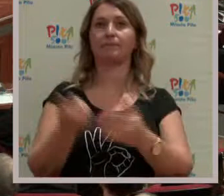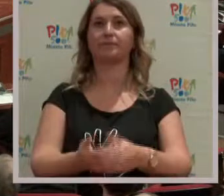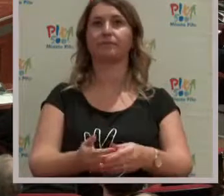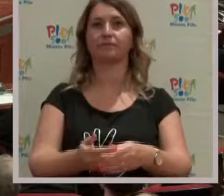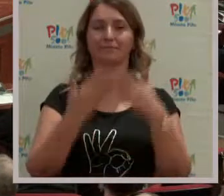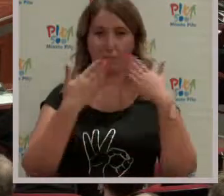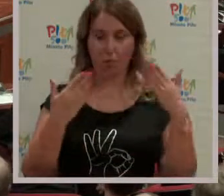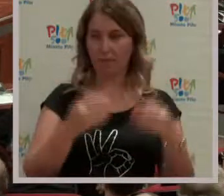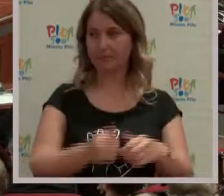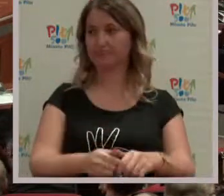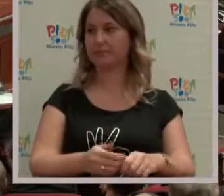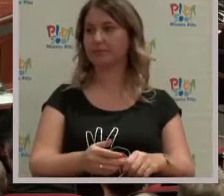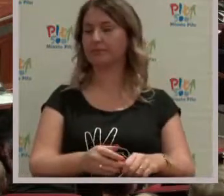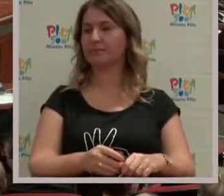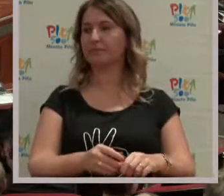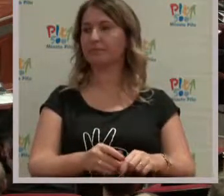to dziękuję bardzo.